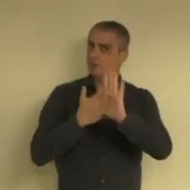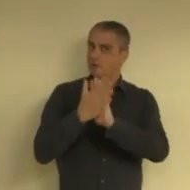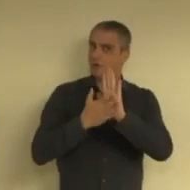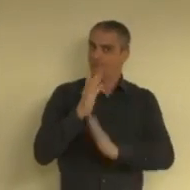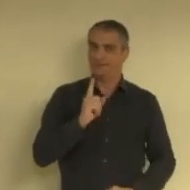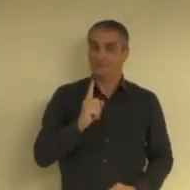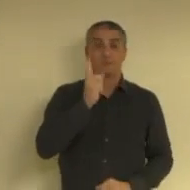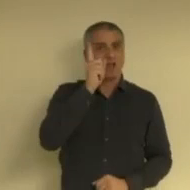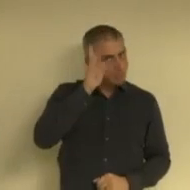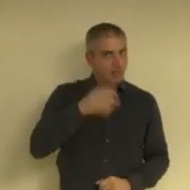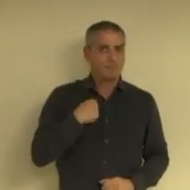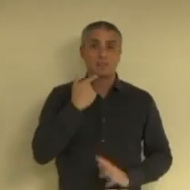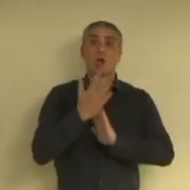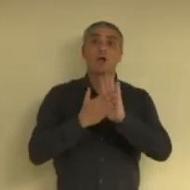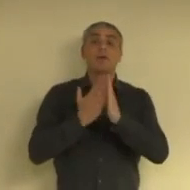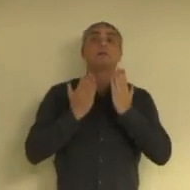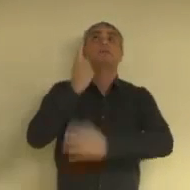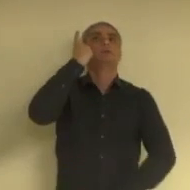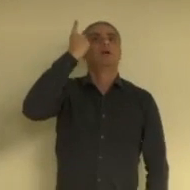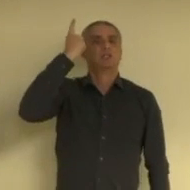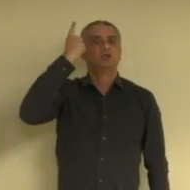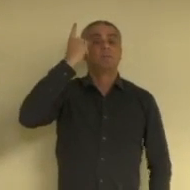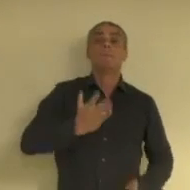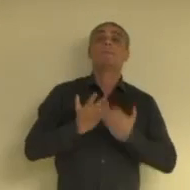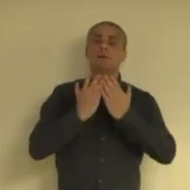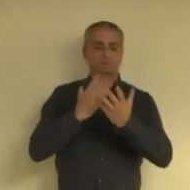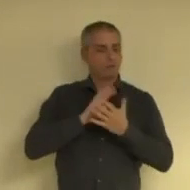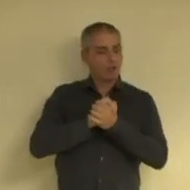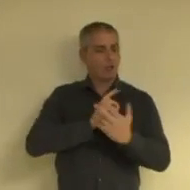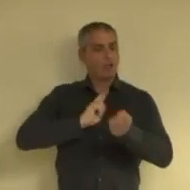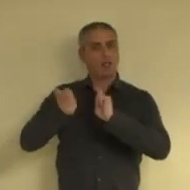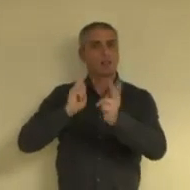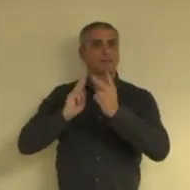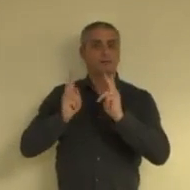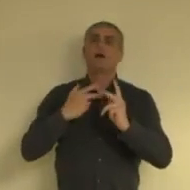את זה, אבל אני גם אומר שבעזרת השם ובעזרה הדדית